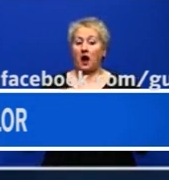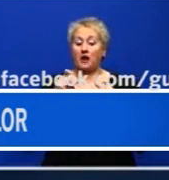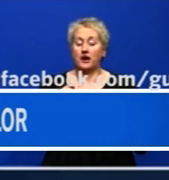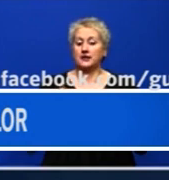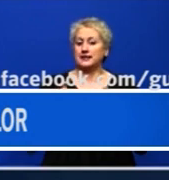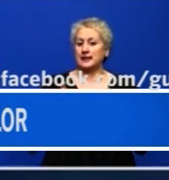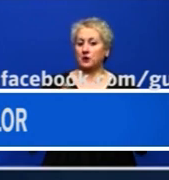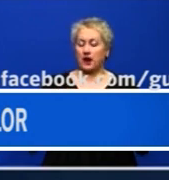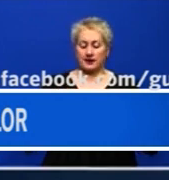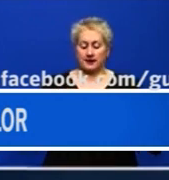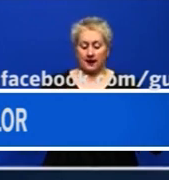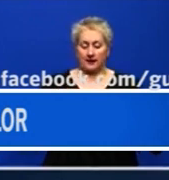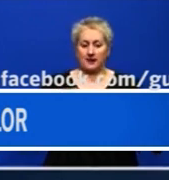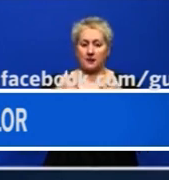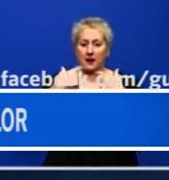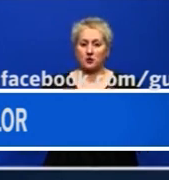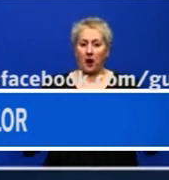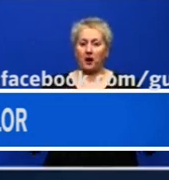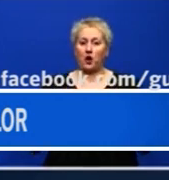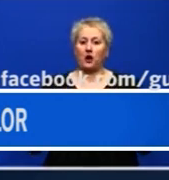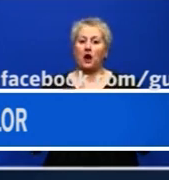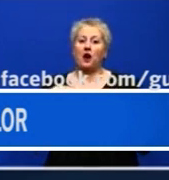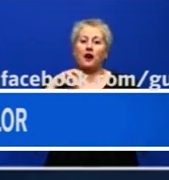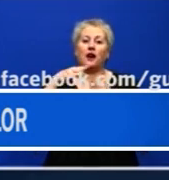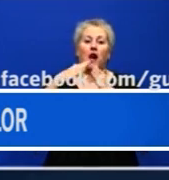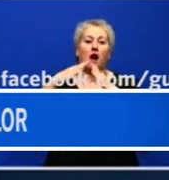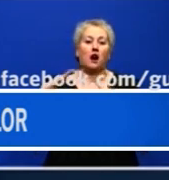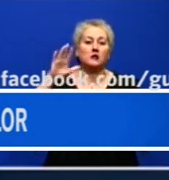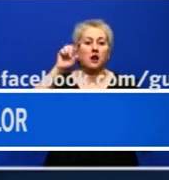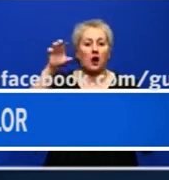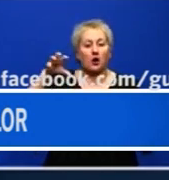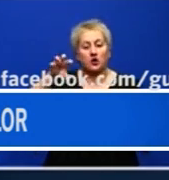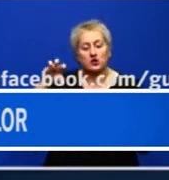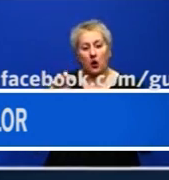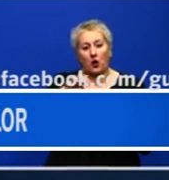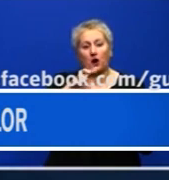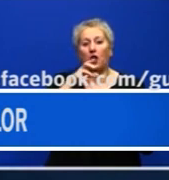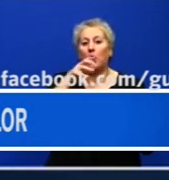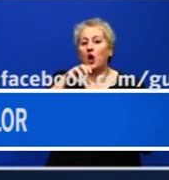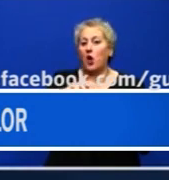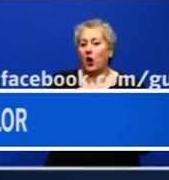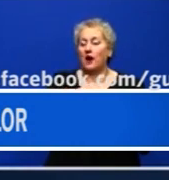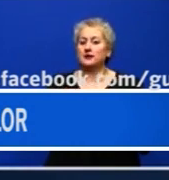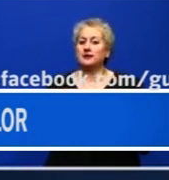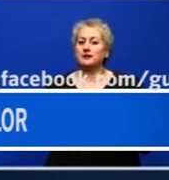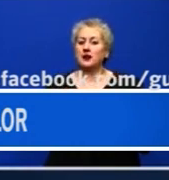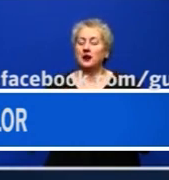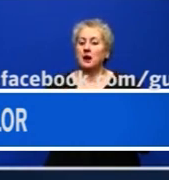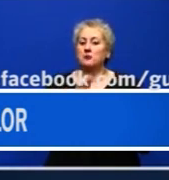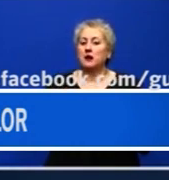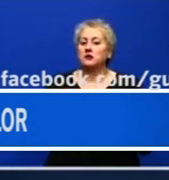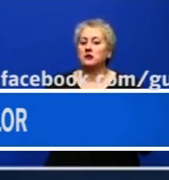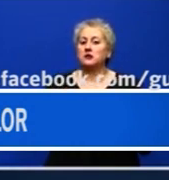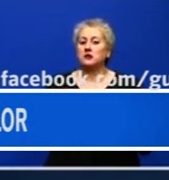și sănătății persoanelor care locuiesc în acele zone, în acele localități, bazându-ne